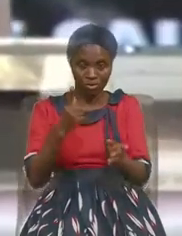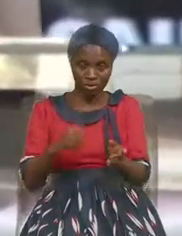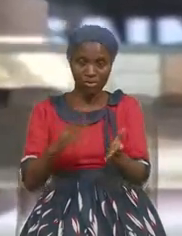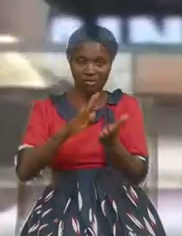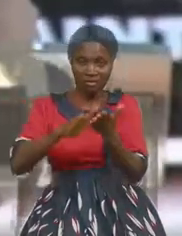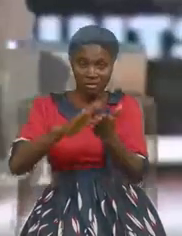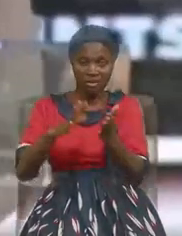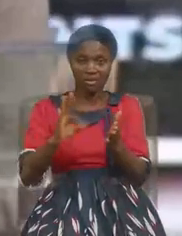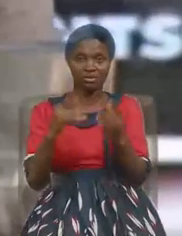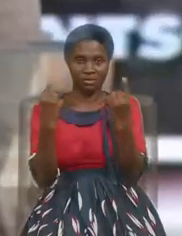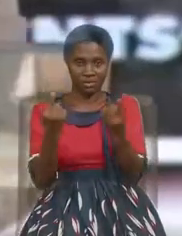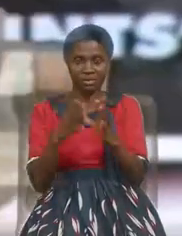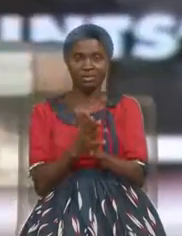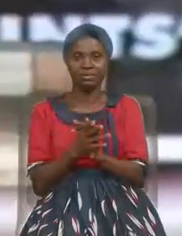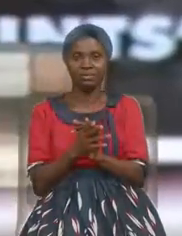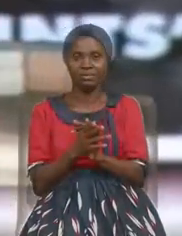péchés.